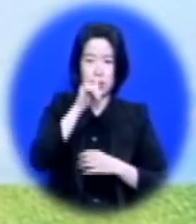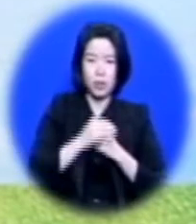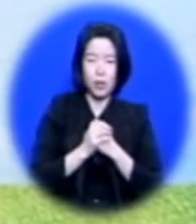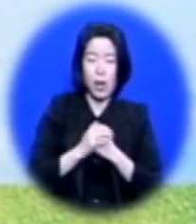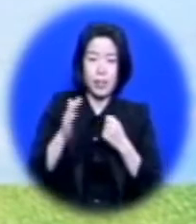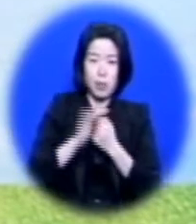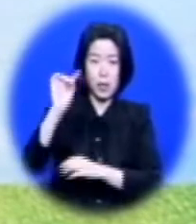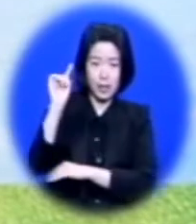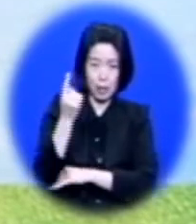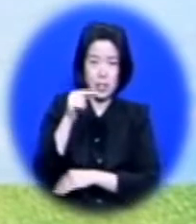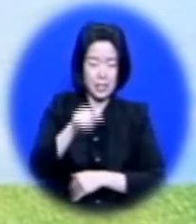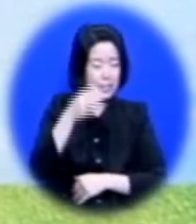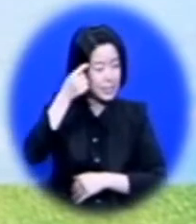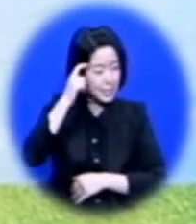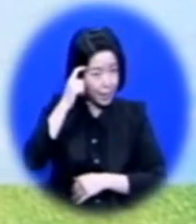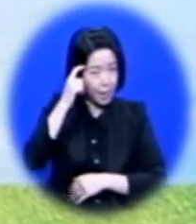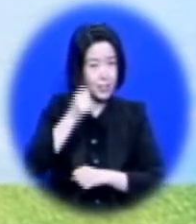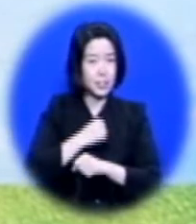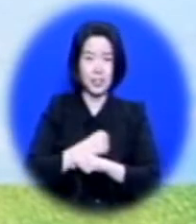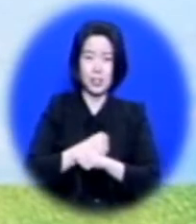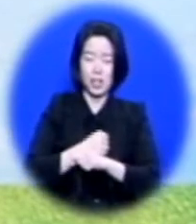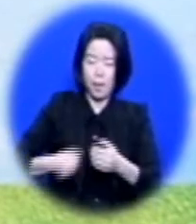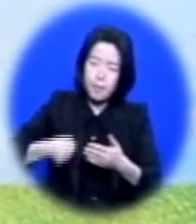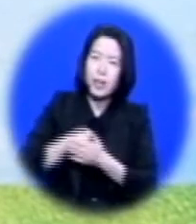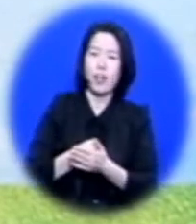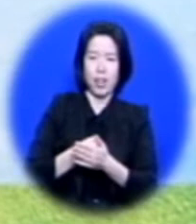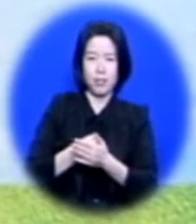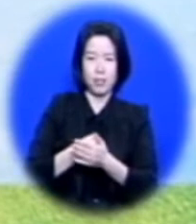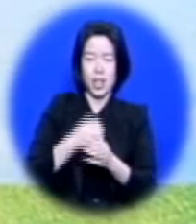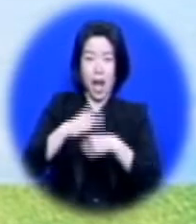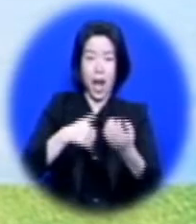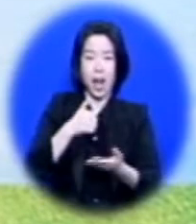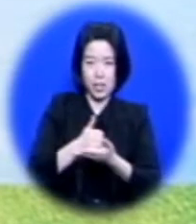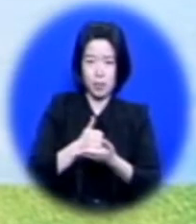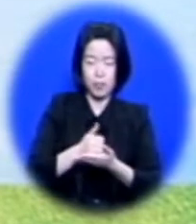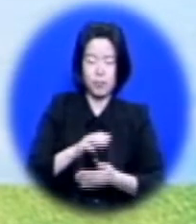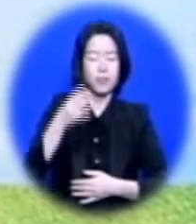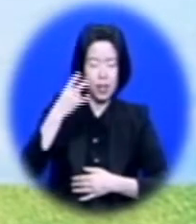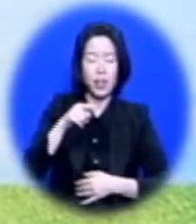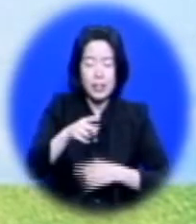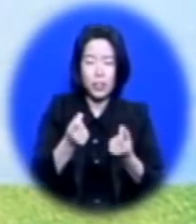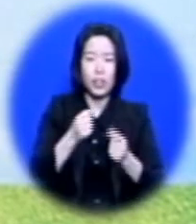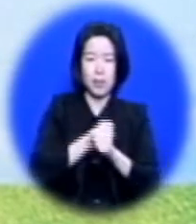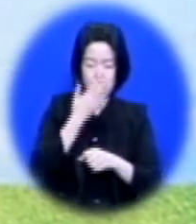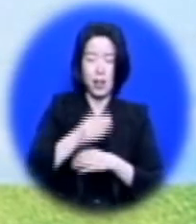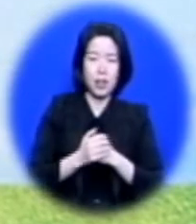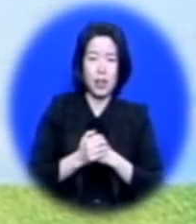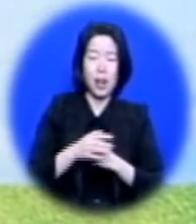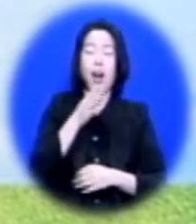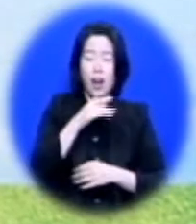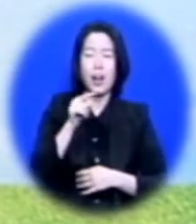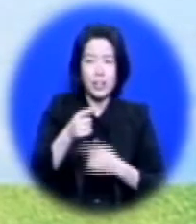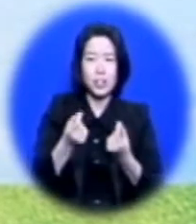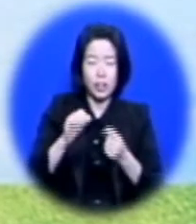그래서 다윗이 그 생각을 결단 합니다 하나님 네 그렇게 할게요 아 그렇게